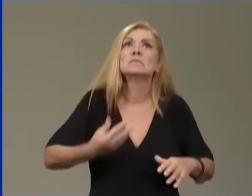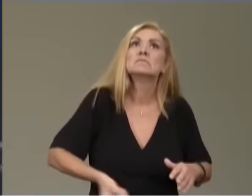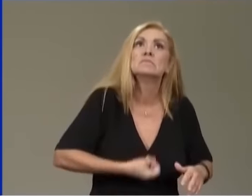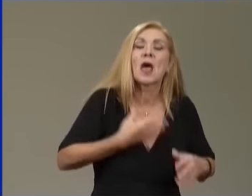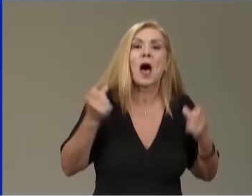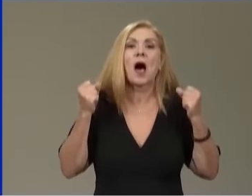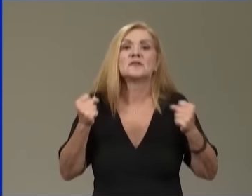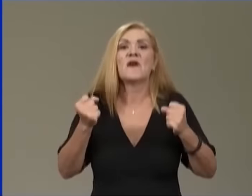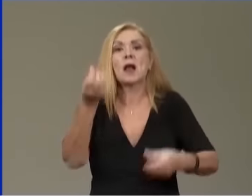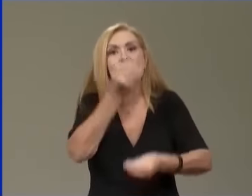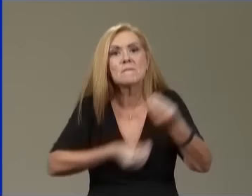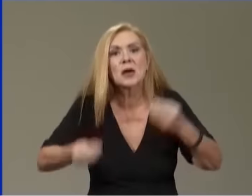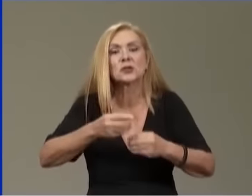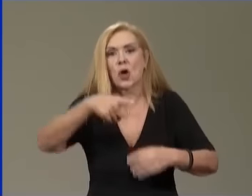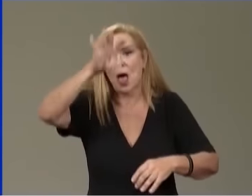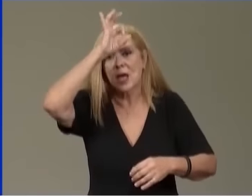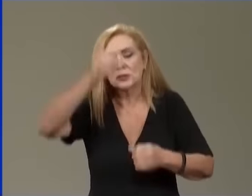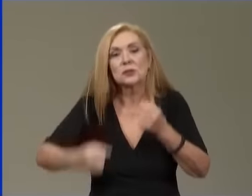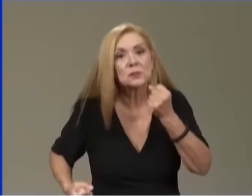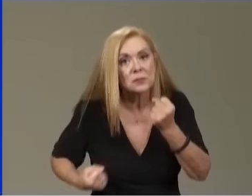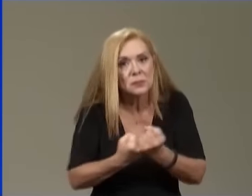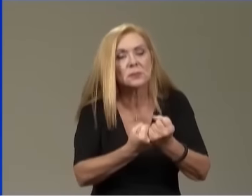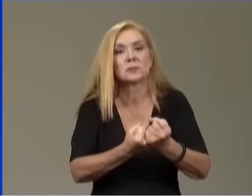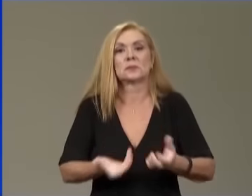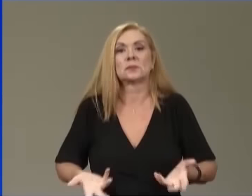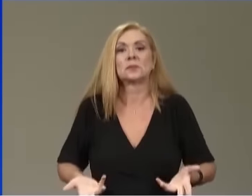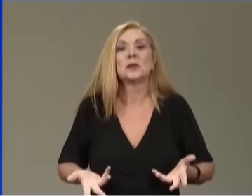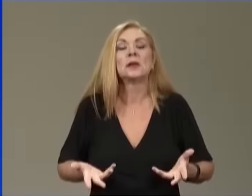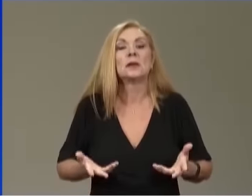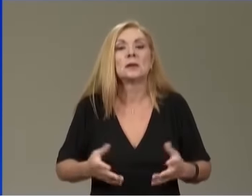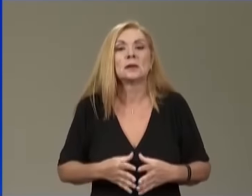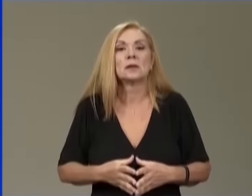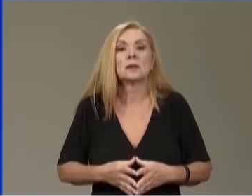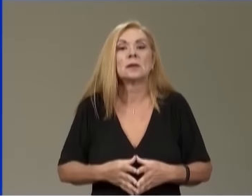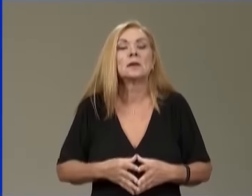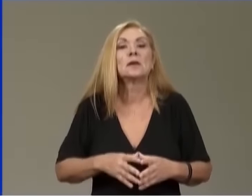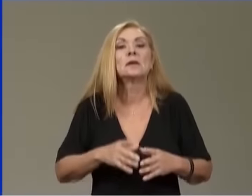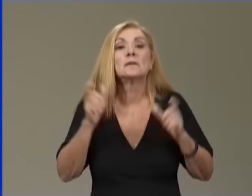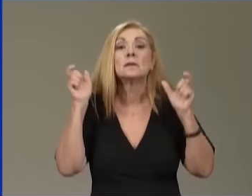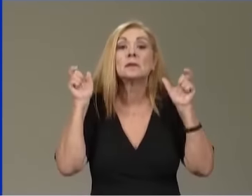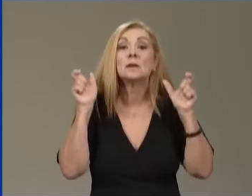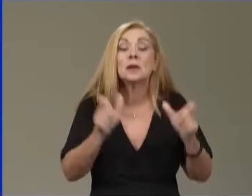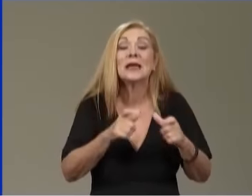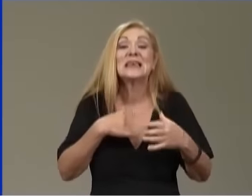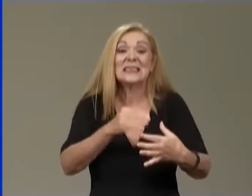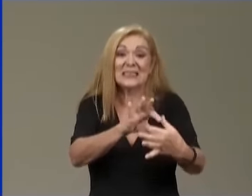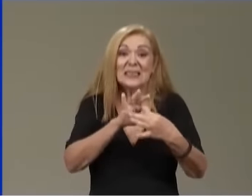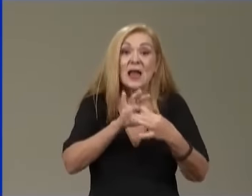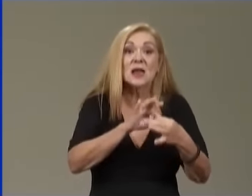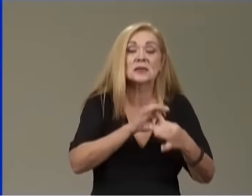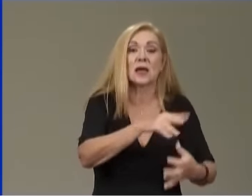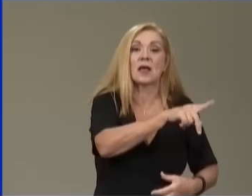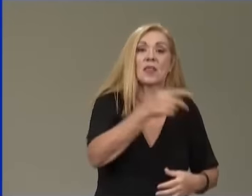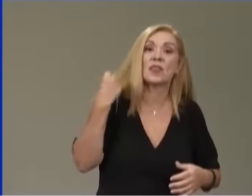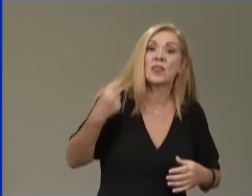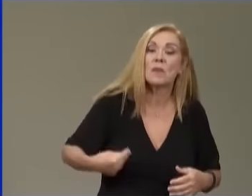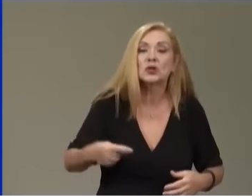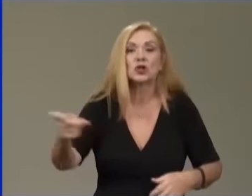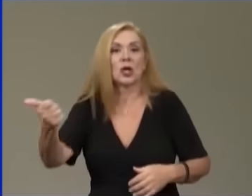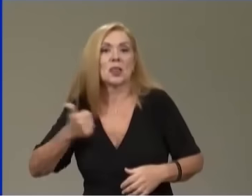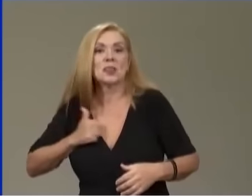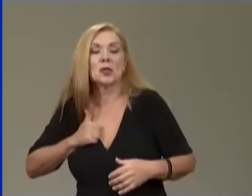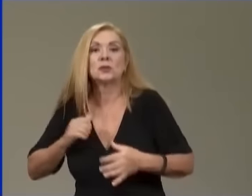της αστυνομίας σε αυτήν την προσπάθεια. Η στενότερη και υπό αυστηρούς όρους συνεργασία του δημοσίου με τον ιδιωτικό